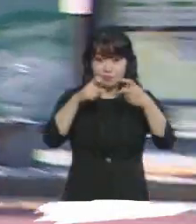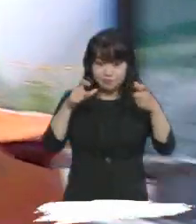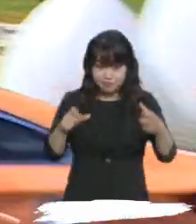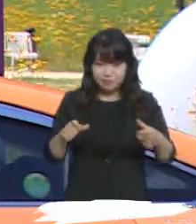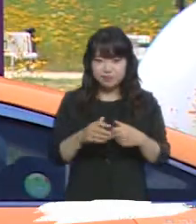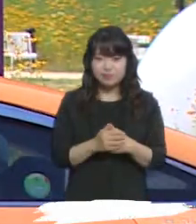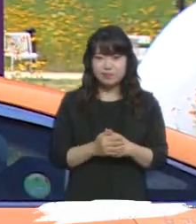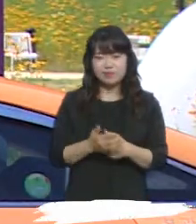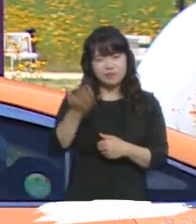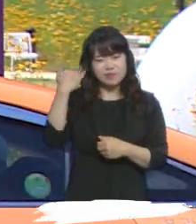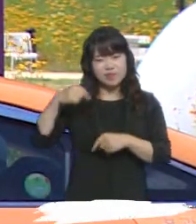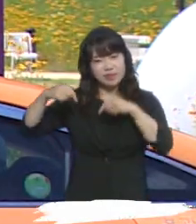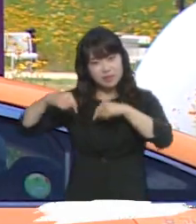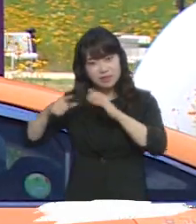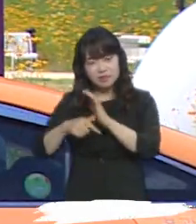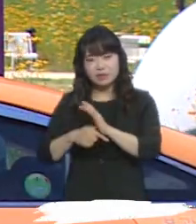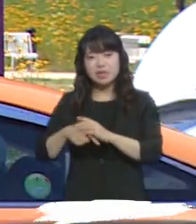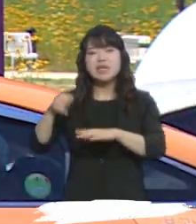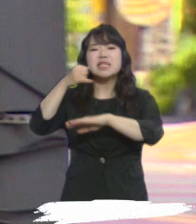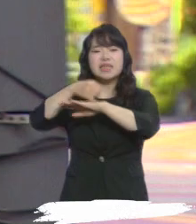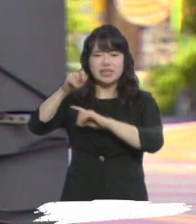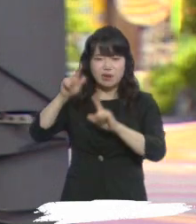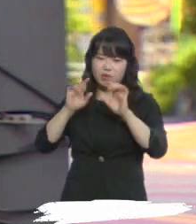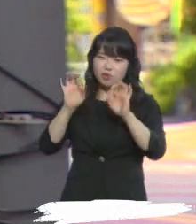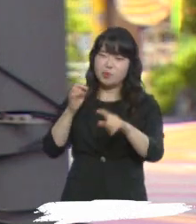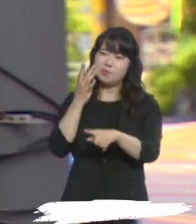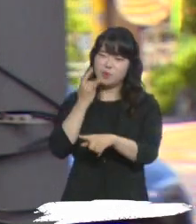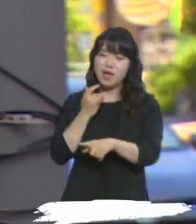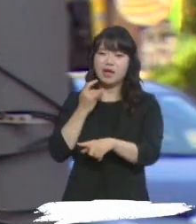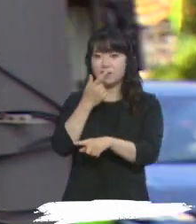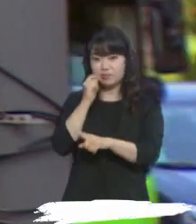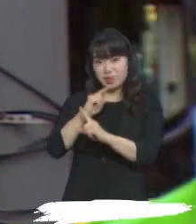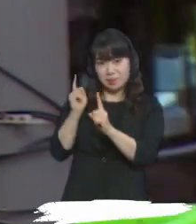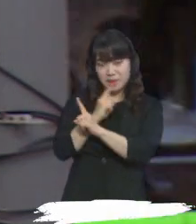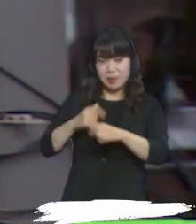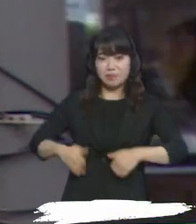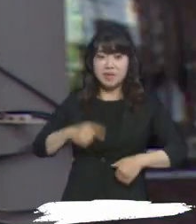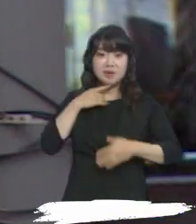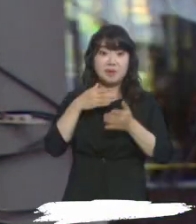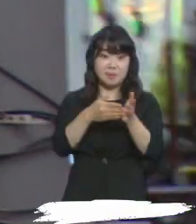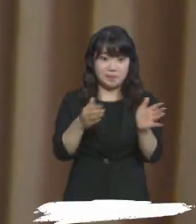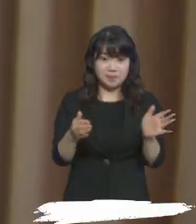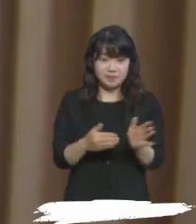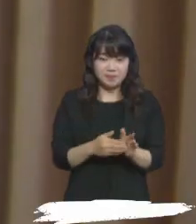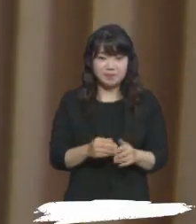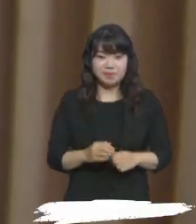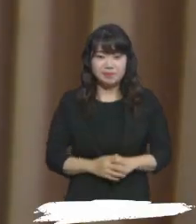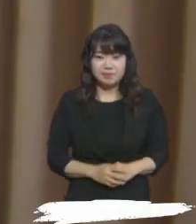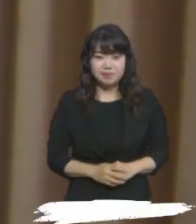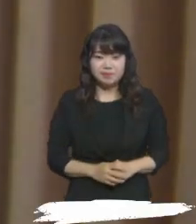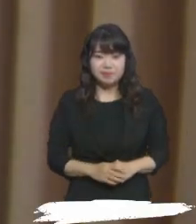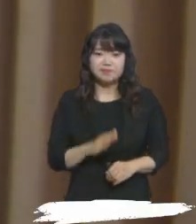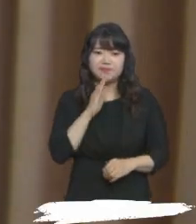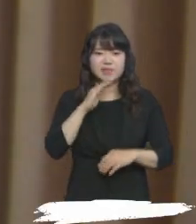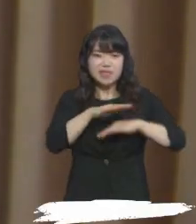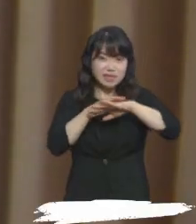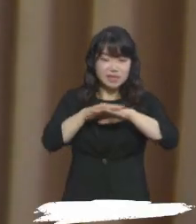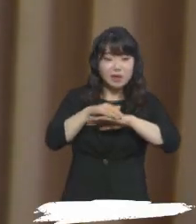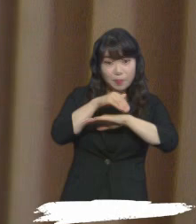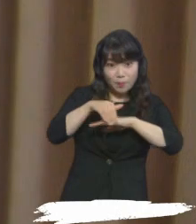동대문구는 앞서 거론된 공공 디자인 지적 사항에 대해 개선 의지를 밝혔습니다. 위원회 구성에서